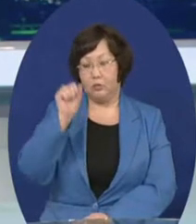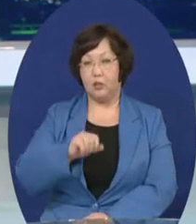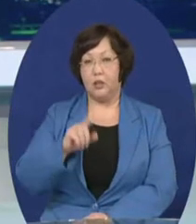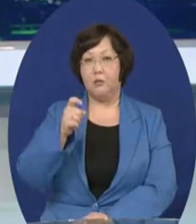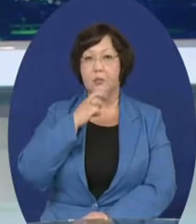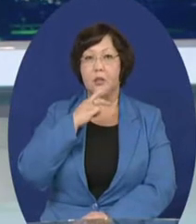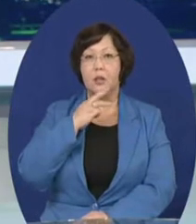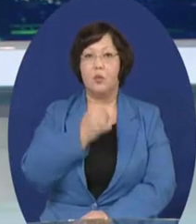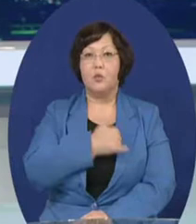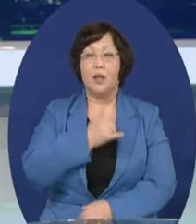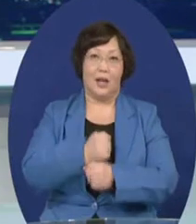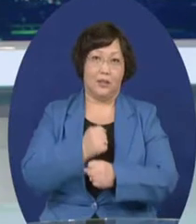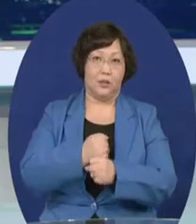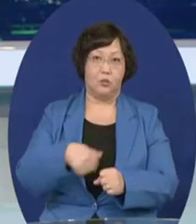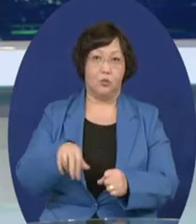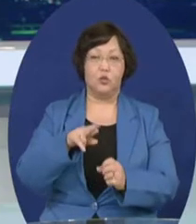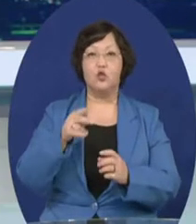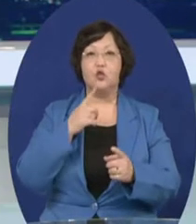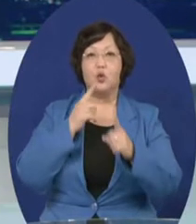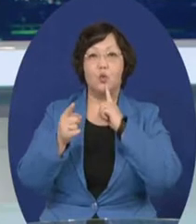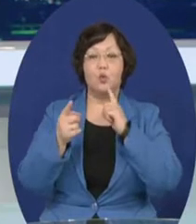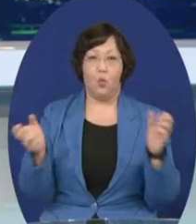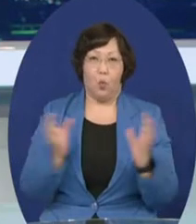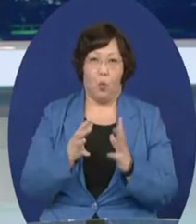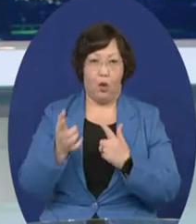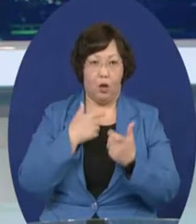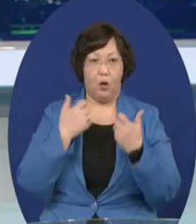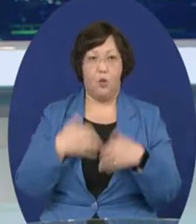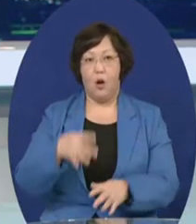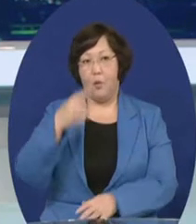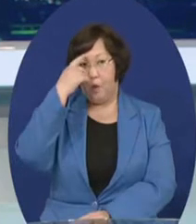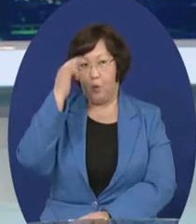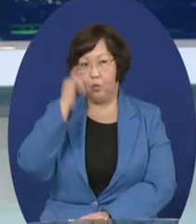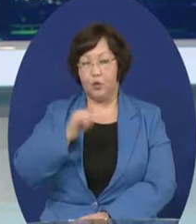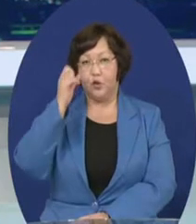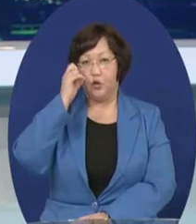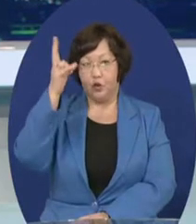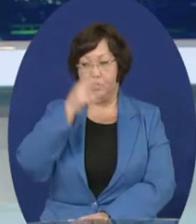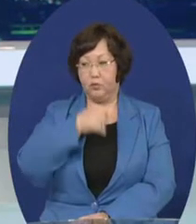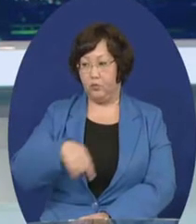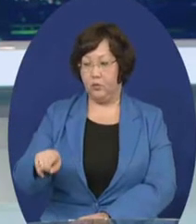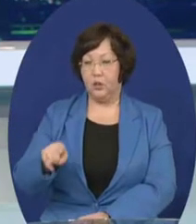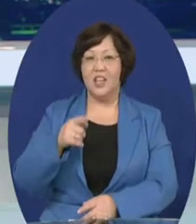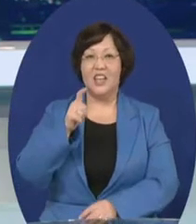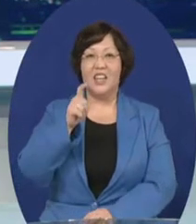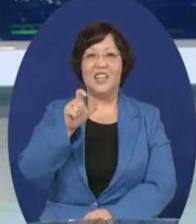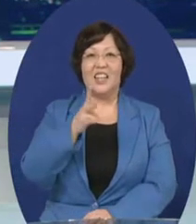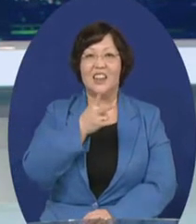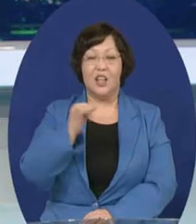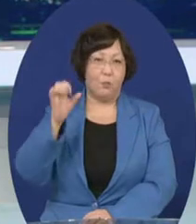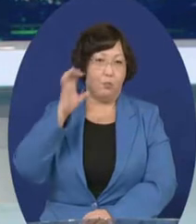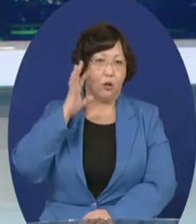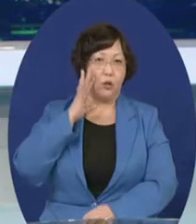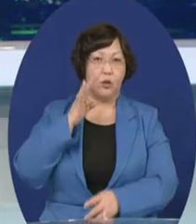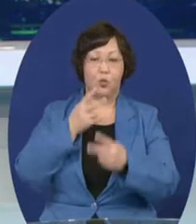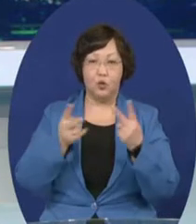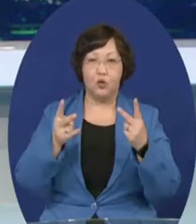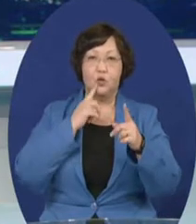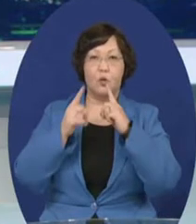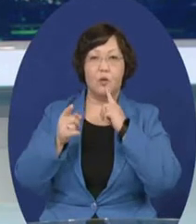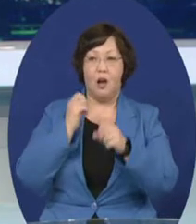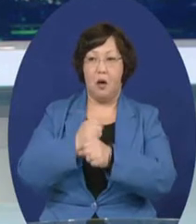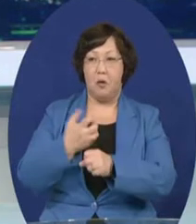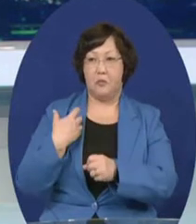хэвлэл мэдээллийн удирдах ажилтнуудын зөвлөлдөх уулзалт болсон байна. Зөвлөлдөх уулзалтыг Монгол улсын ерөнхийлөгчийн дэргэдэх хэлний бодлогын үндэсний зөвлөлийн ажлын